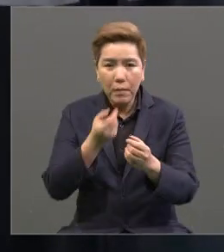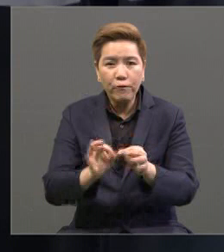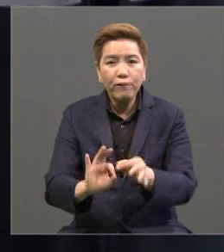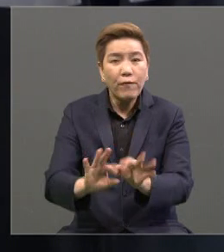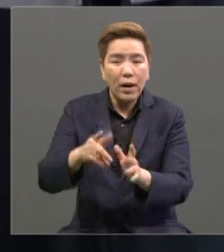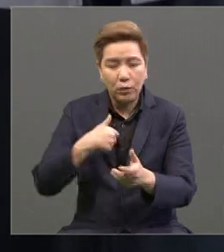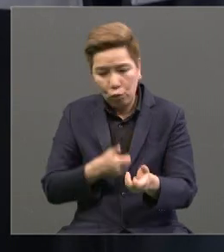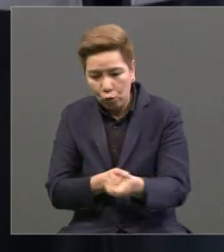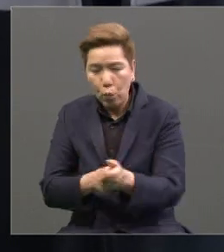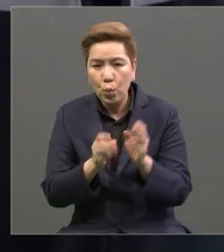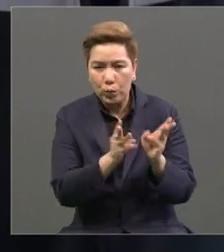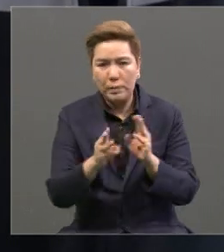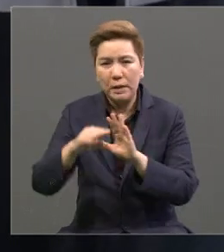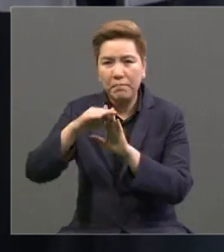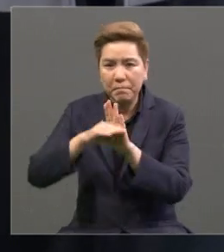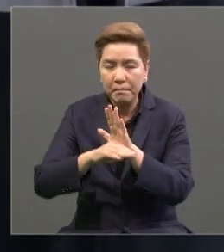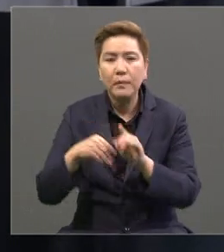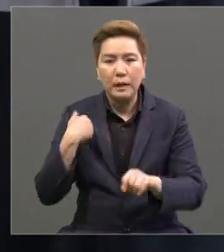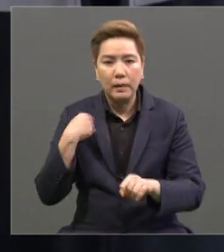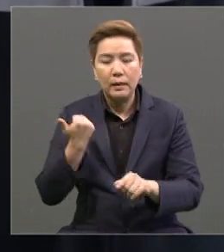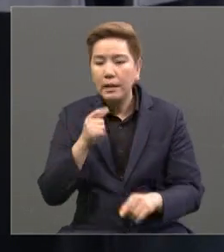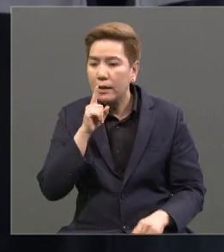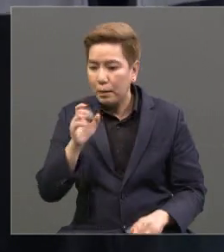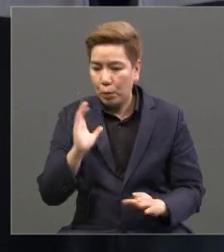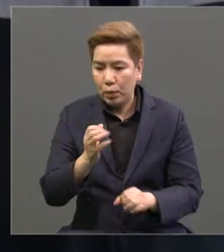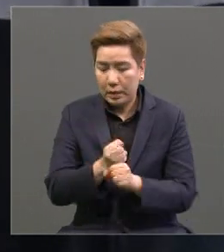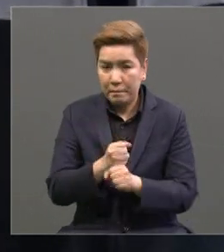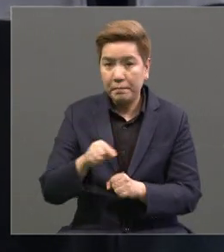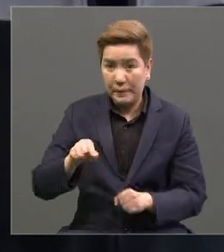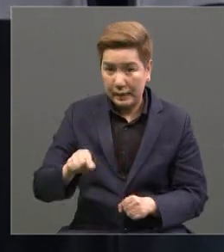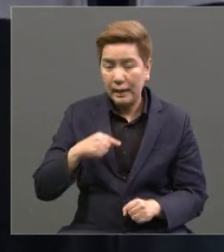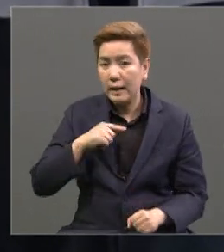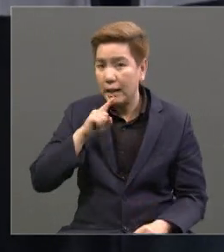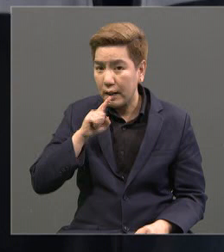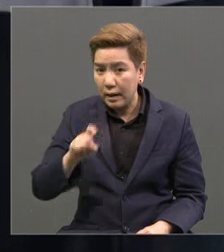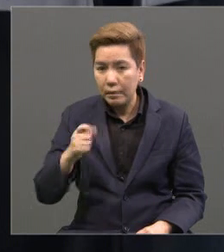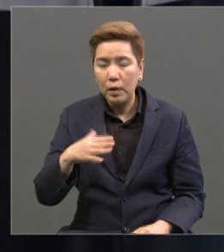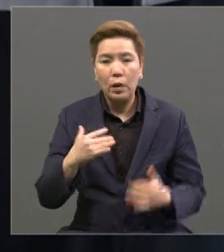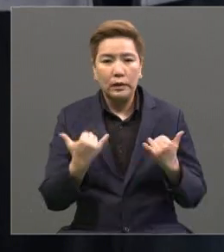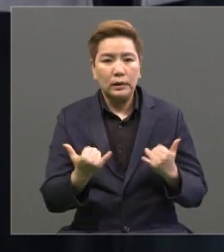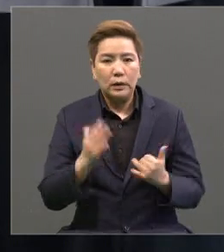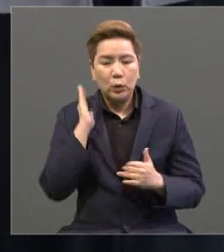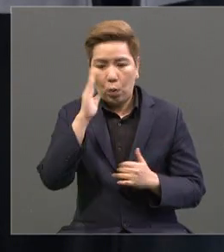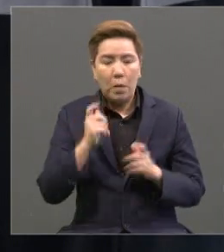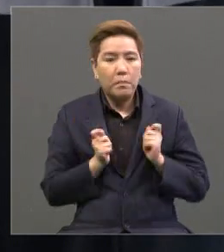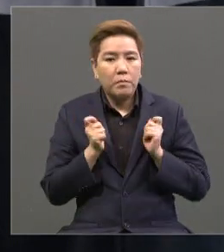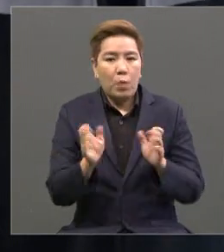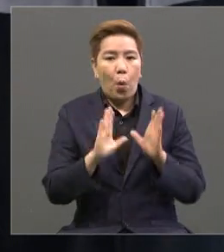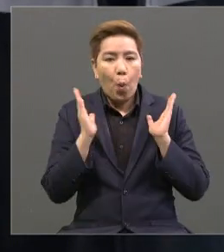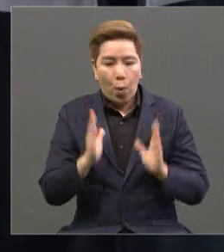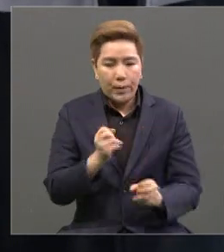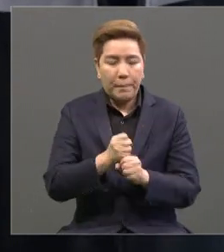หตุนะครับซึ่งทางได้สอบถามผู้ประกอบการทีนี้จะไม่อนุญาตให้พนักง